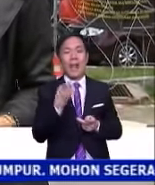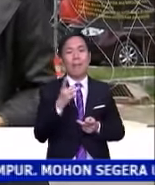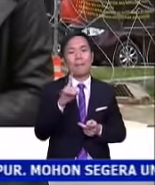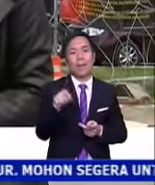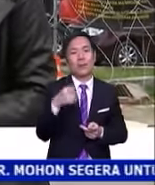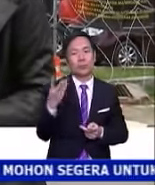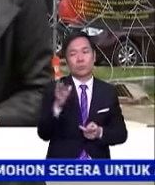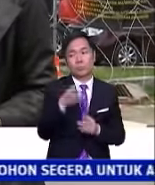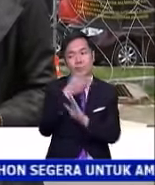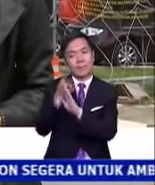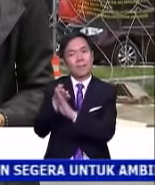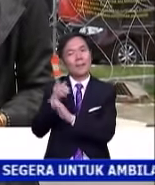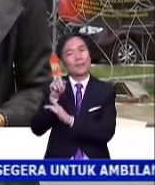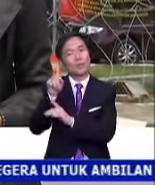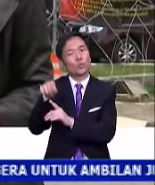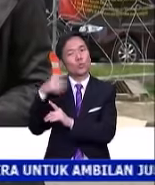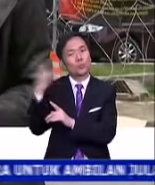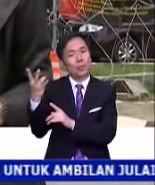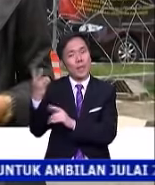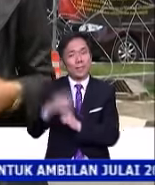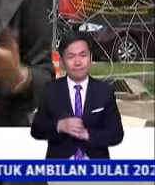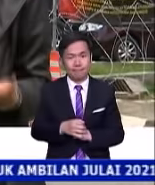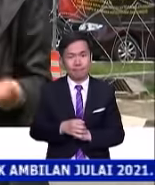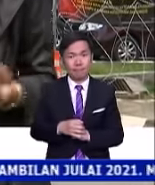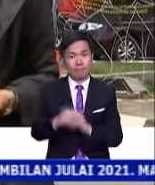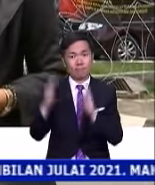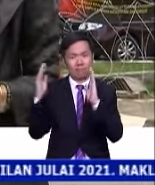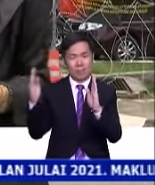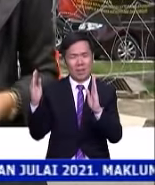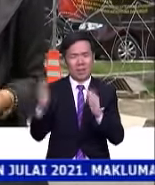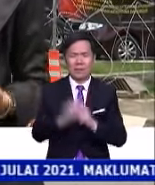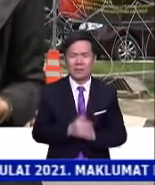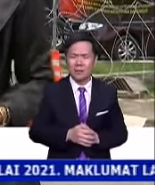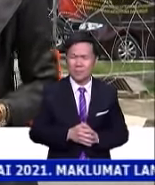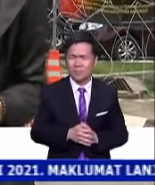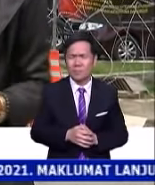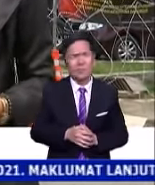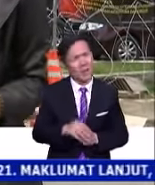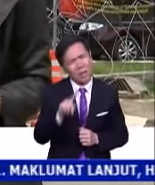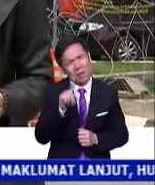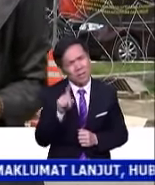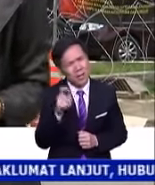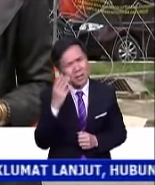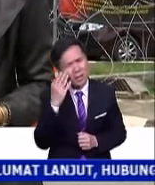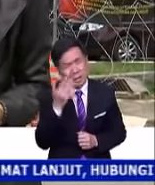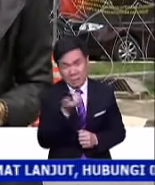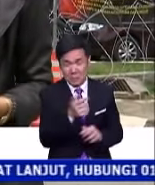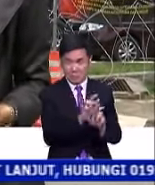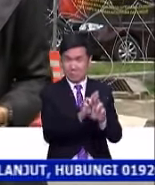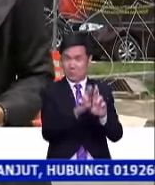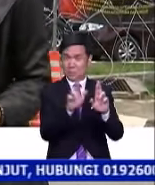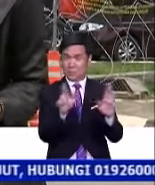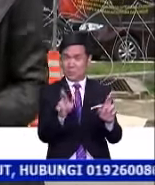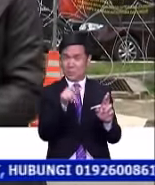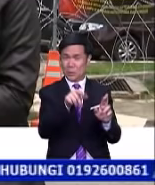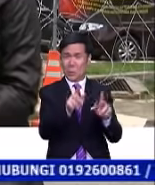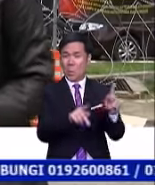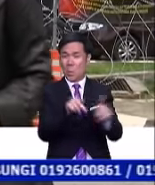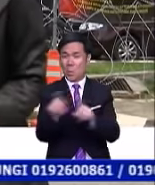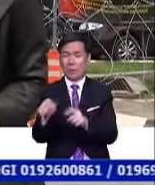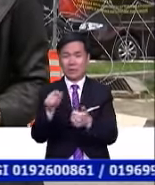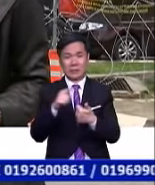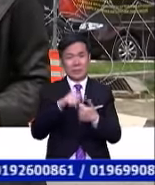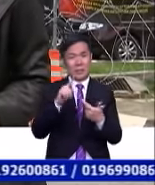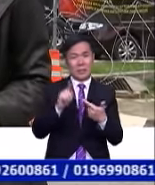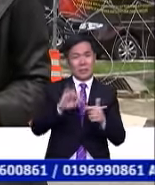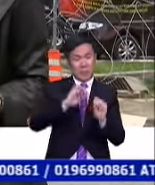Jun sehingga 1 Julai 2021. Persoalannya, sejauh manakah tahap kesiapsiagaan penghuni dan agensi-agensi